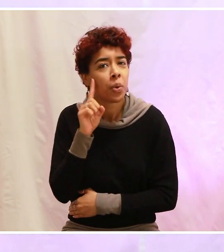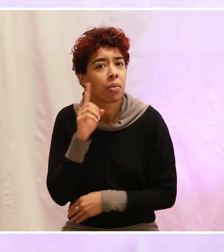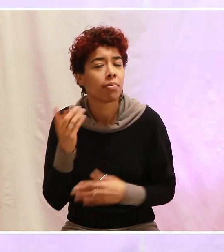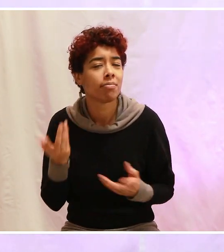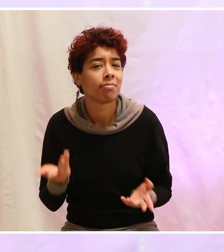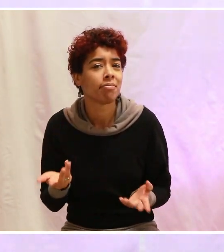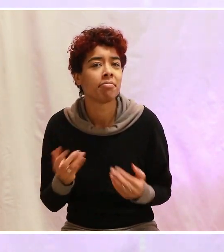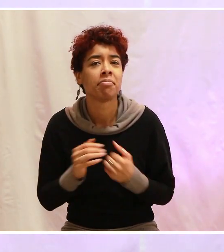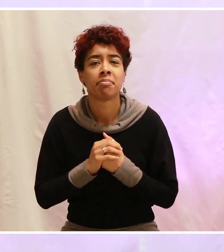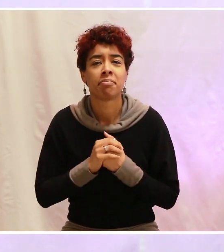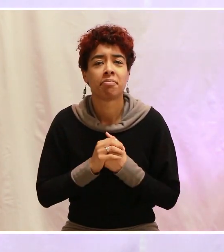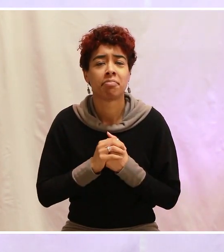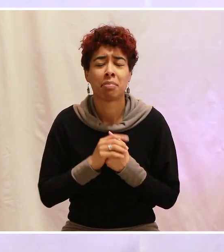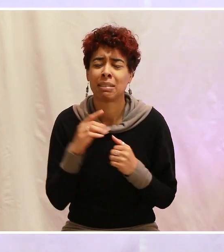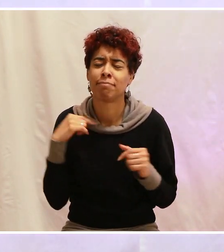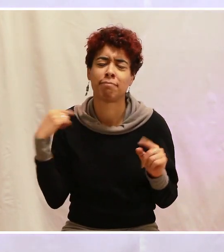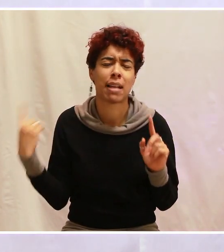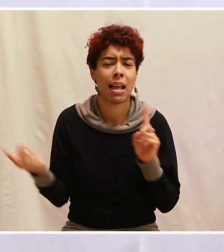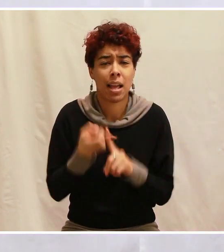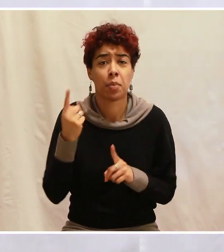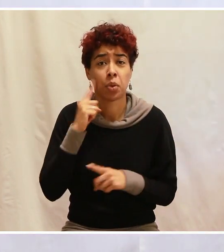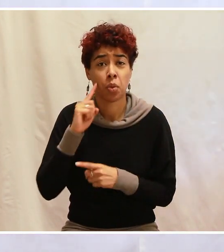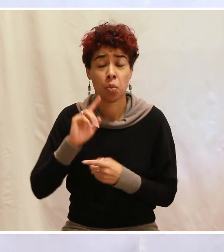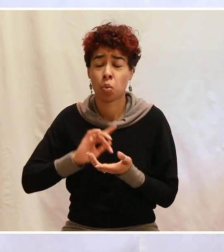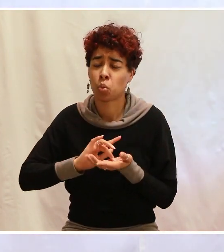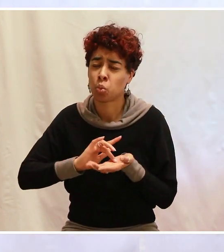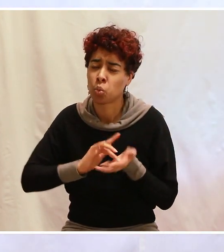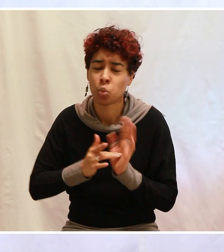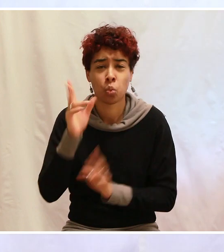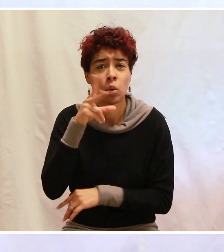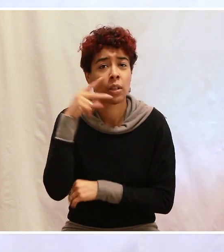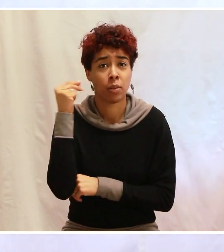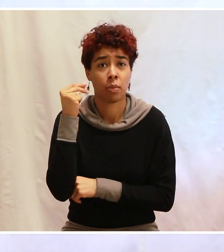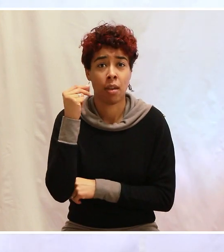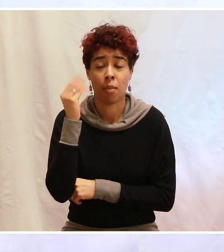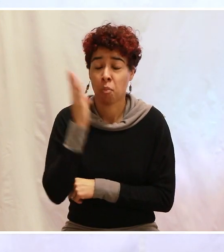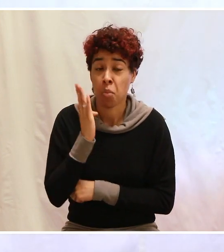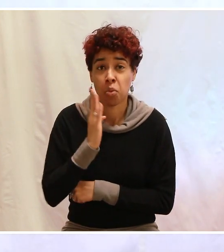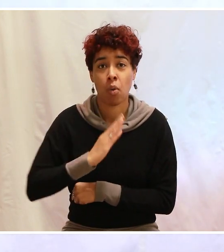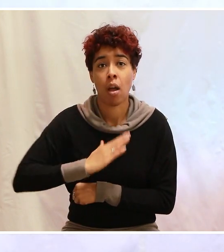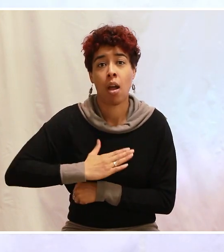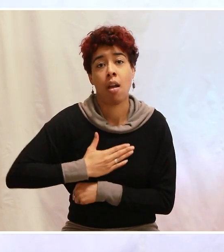nature-là? C'est parce que c'est essentiel pour chaque être humain d'être aimé.